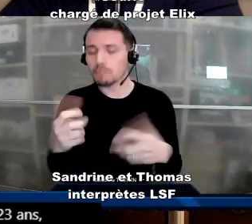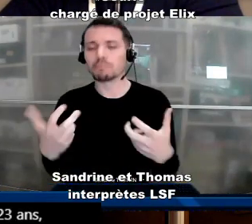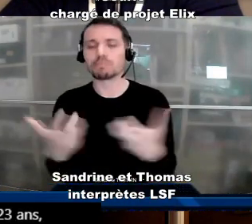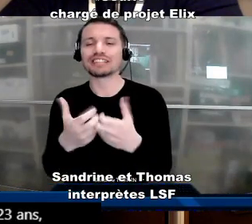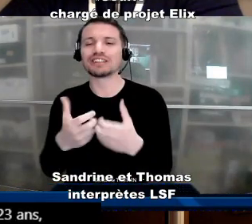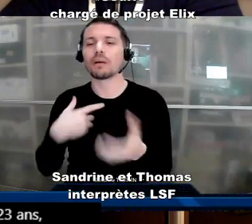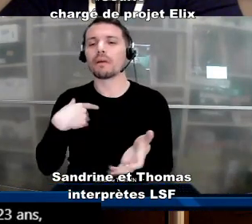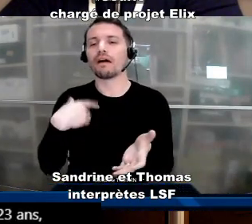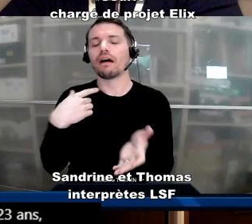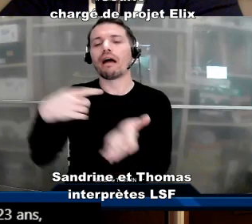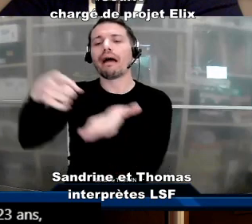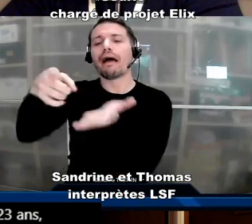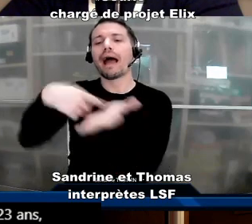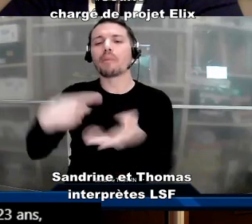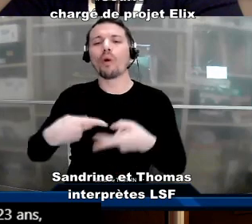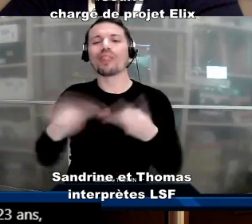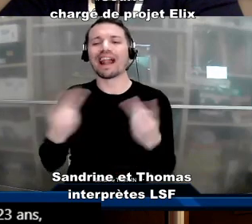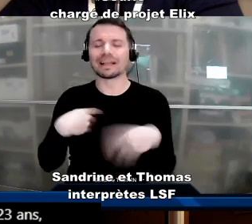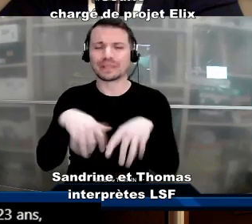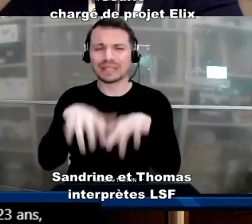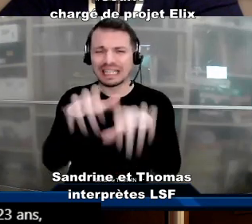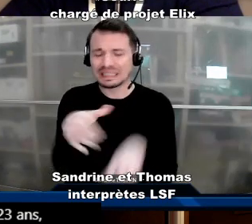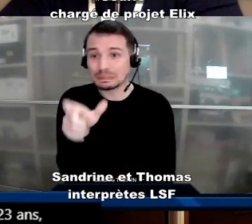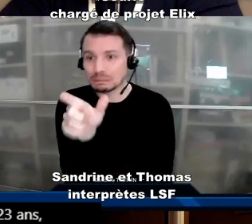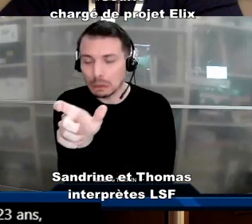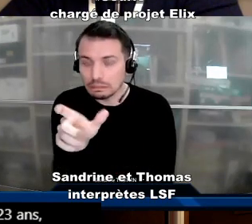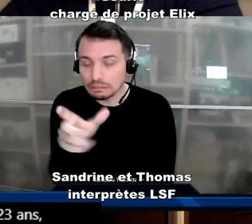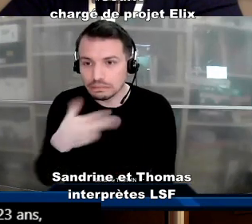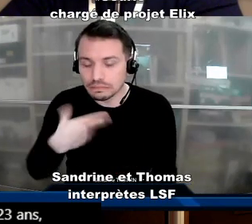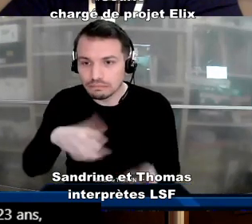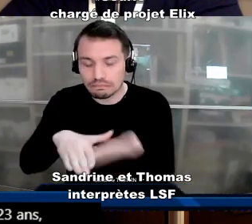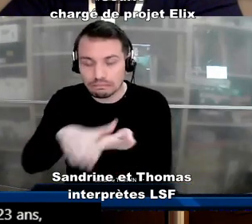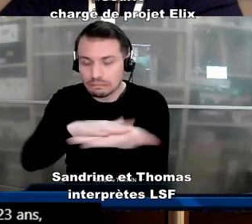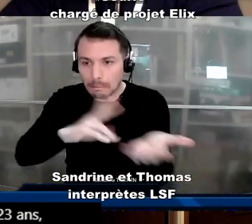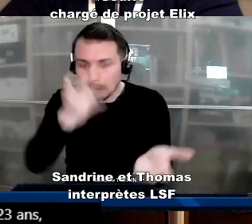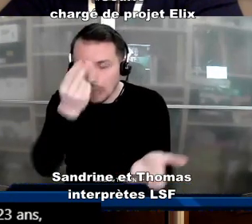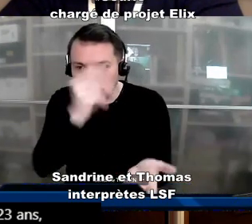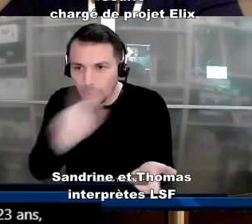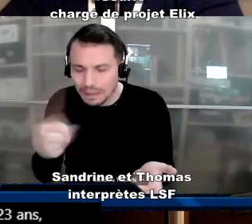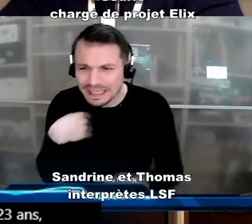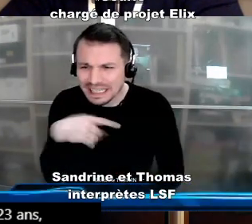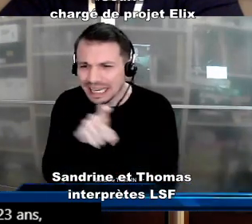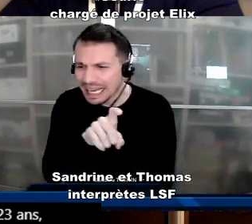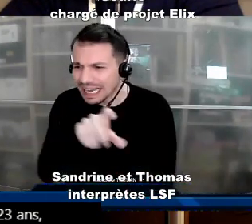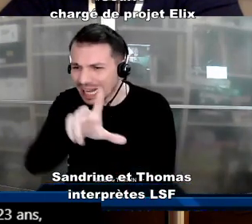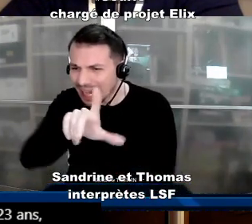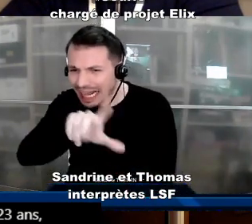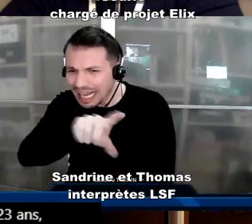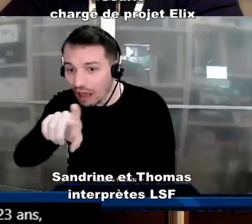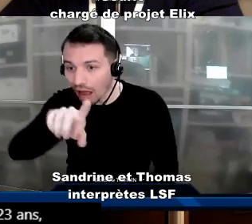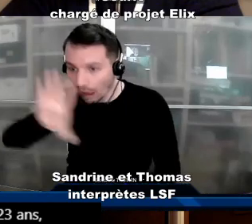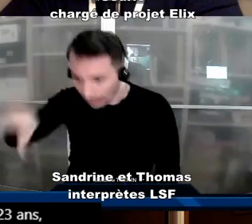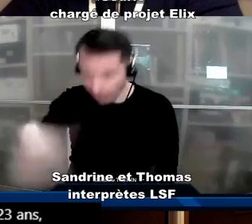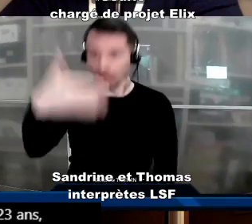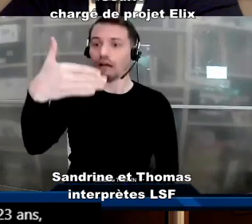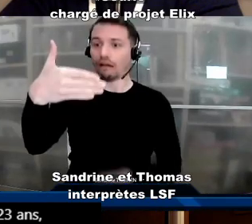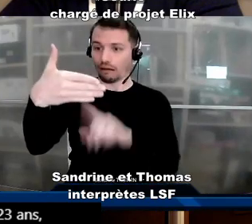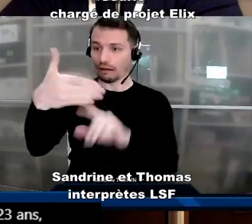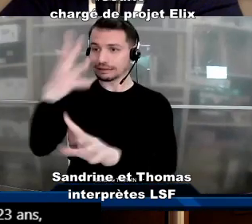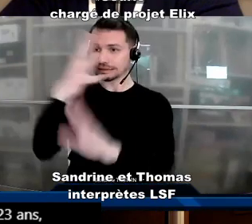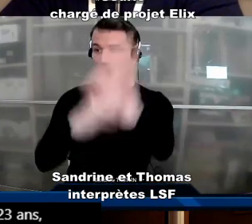je ne comprends pas, je le souligne, je fais un clic droit et je peux avoir accès à la vidéo, enfin aux